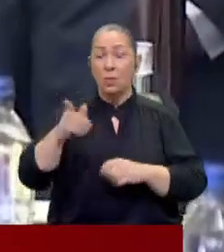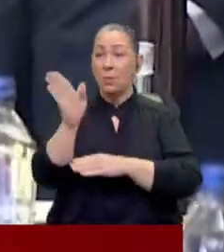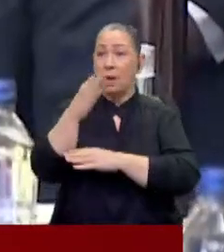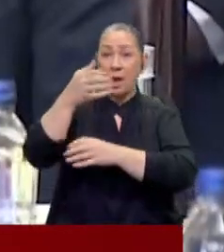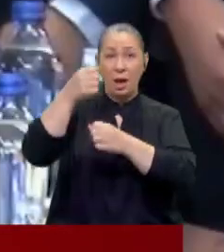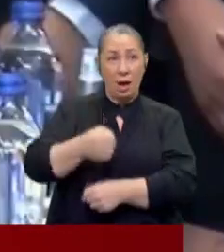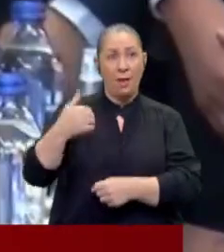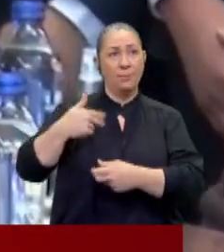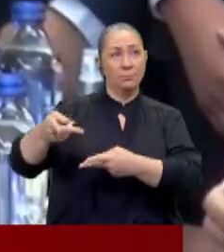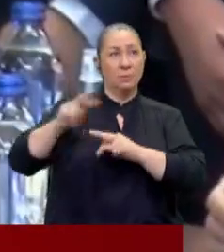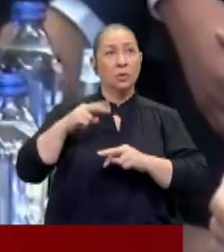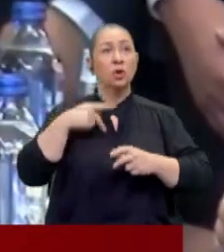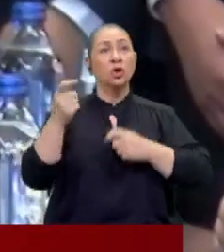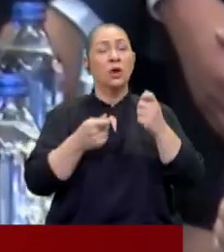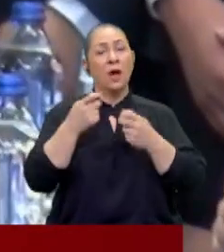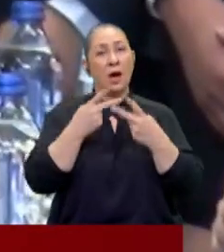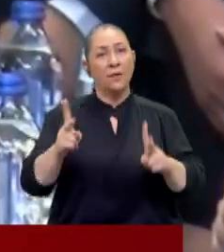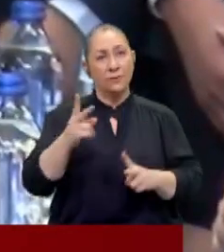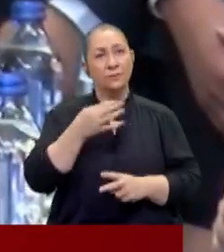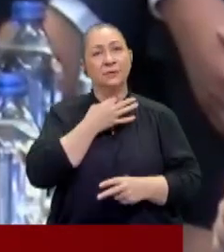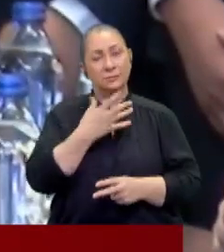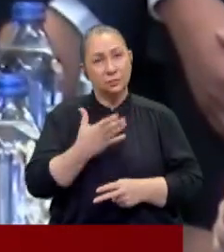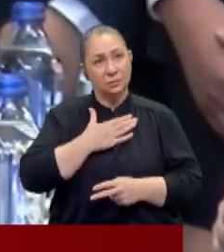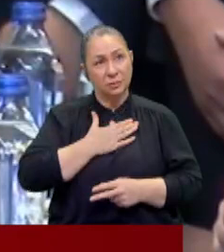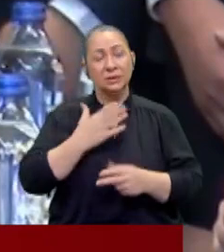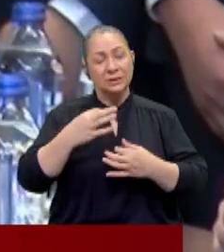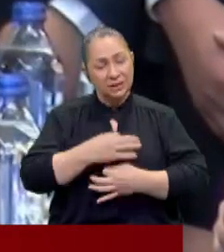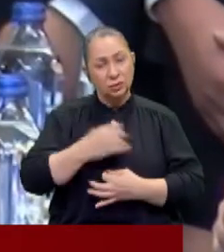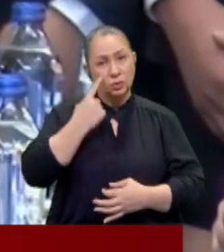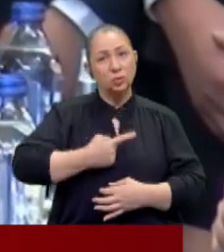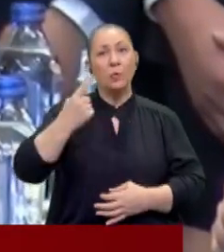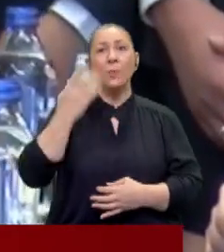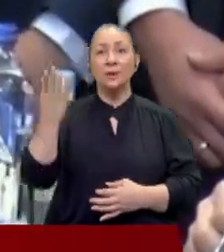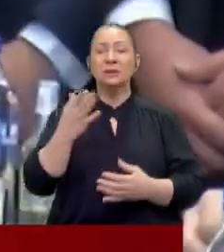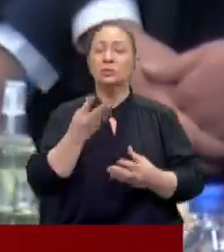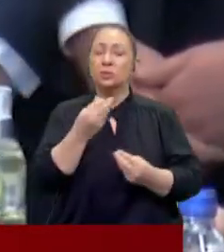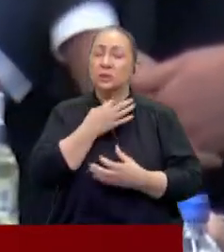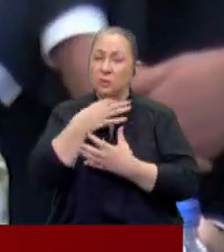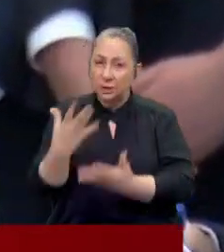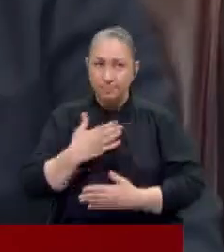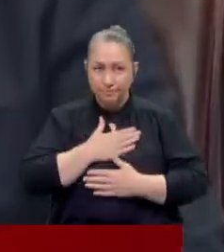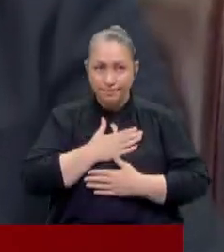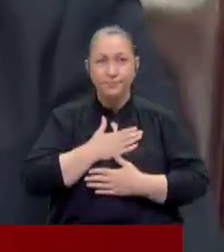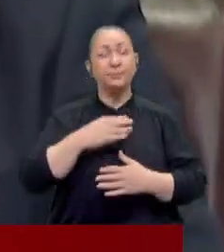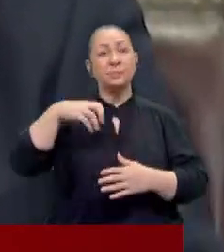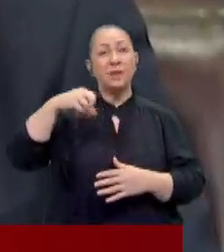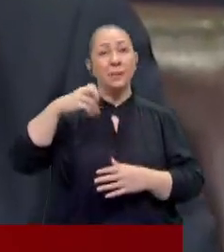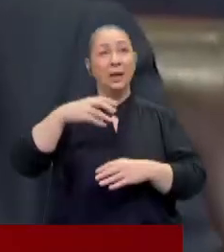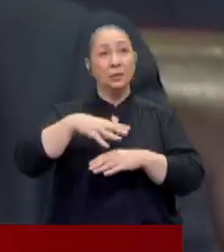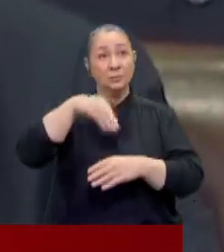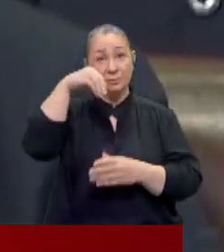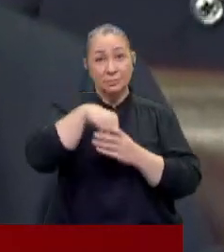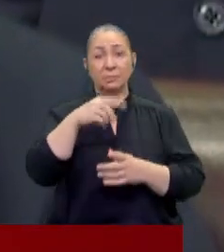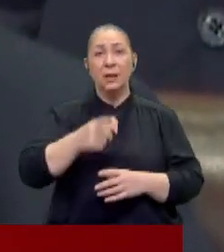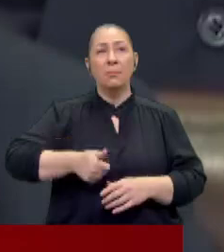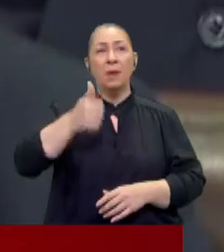ben devralıyorum. Görevden affımızla ilişkin takdirleriyle Sayın Cumhurbaşkanımıza şükranlarımı arz ediyorum. AK Parti kabinesindeki